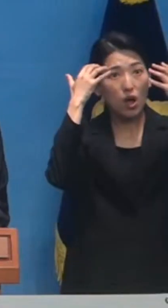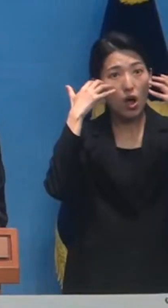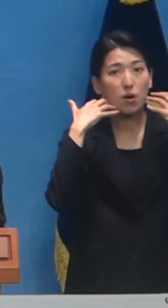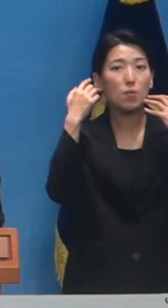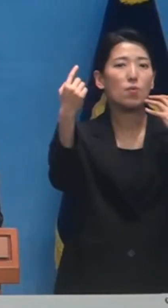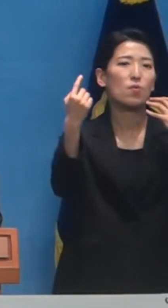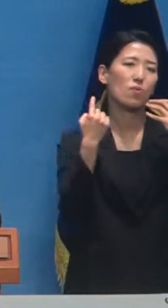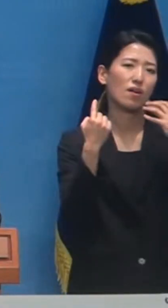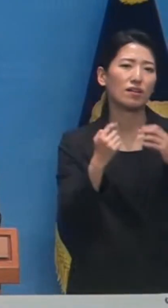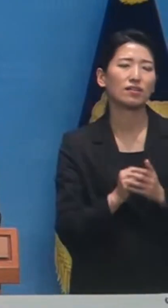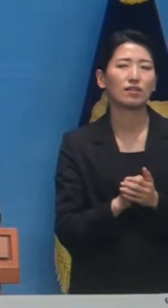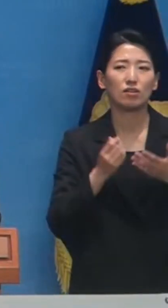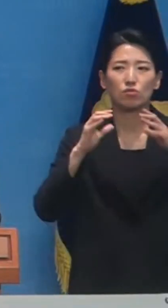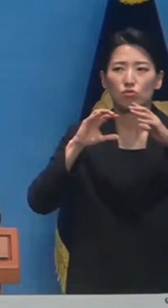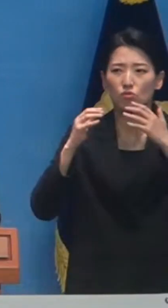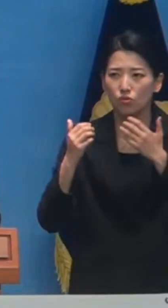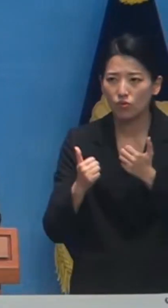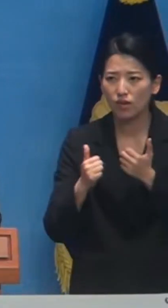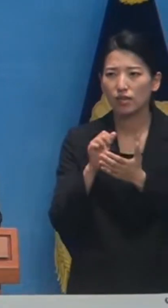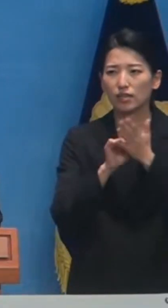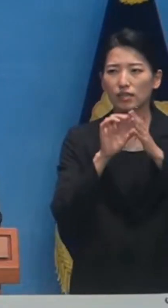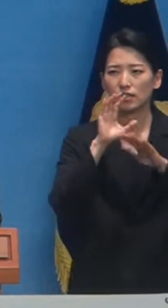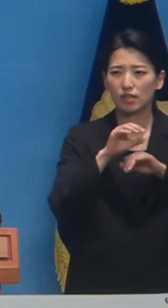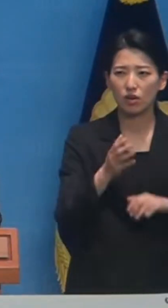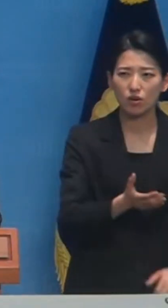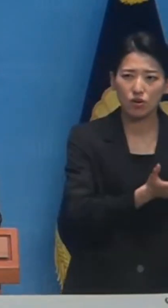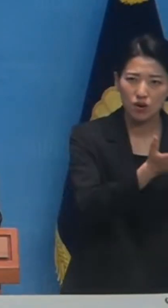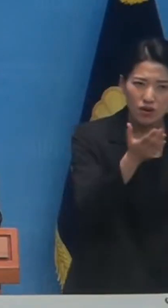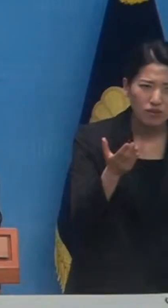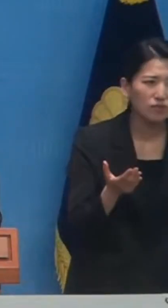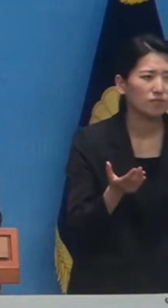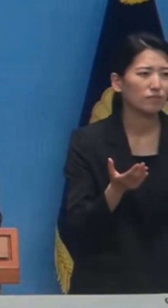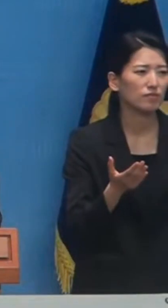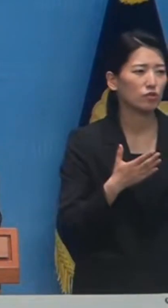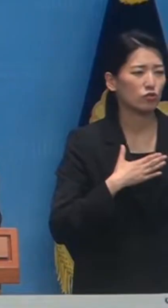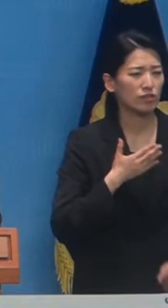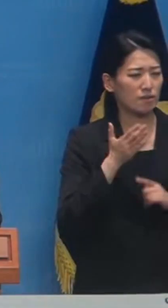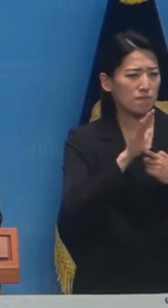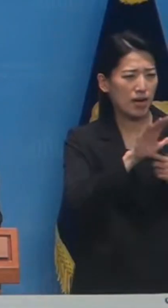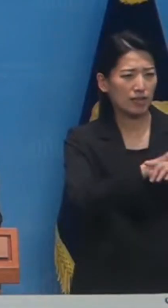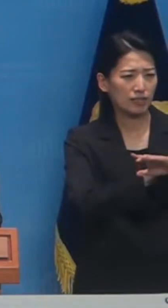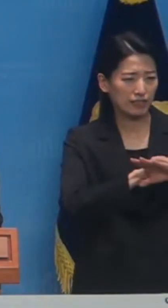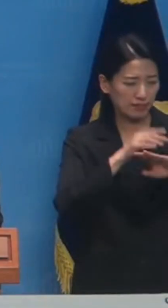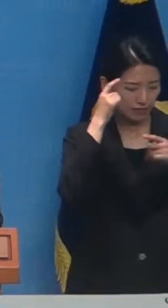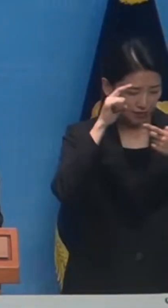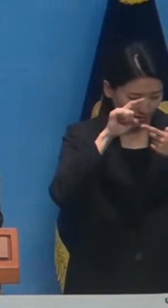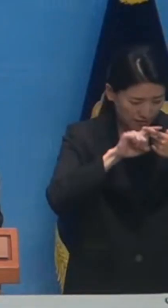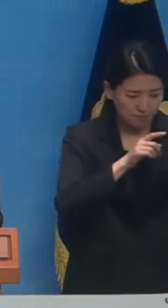국회와 언론 그리고 전 국민이 이 목소리에 귀를 기울여 주시기를